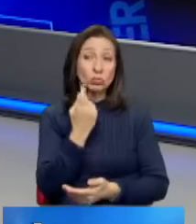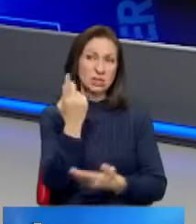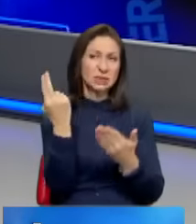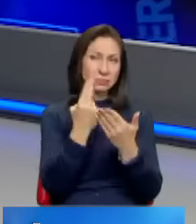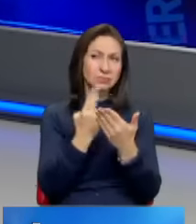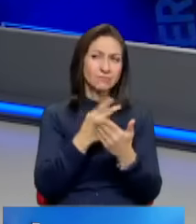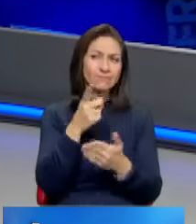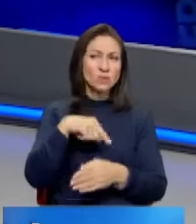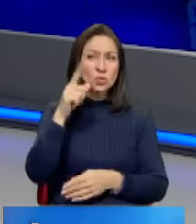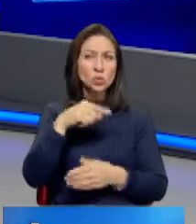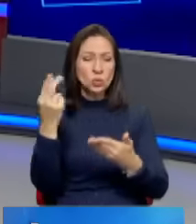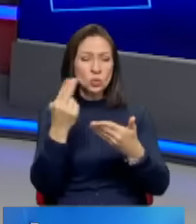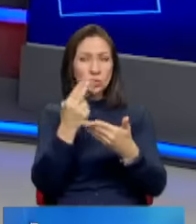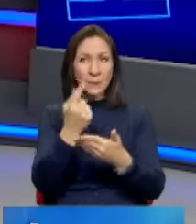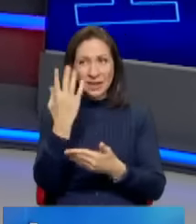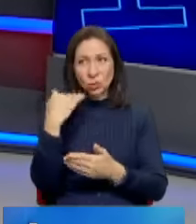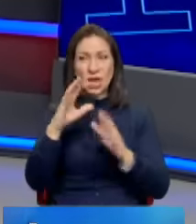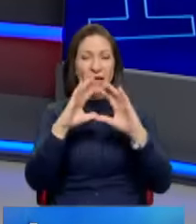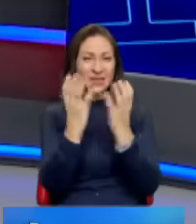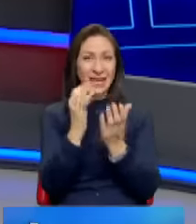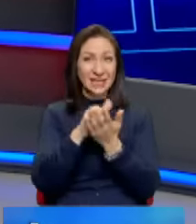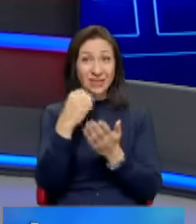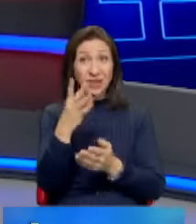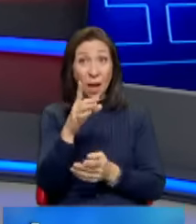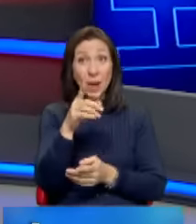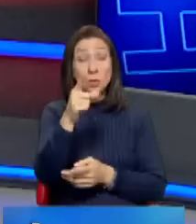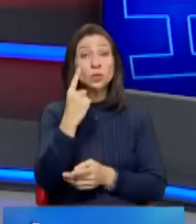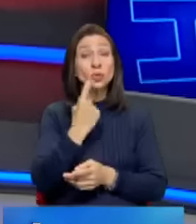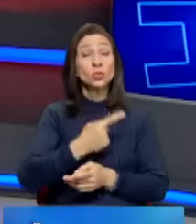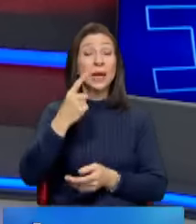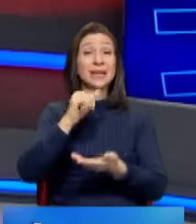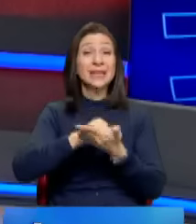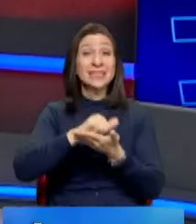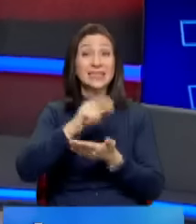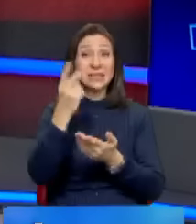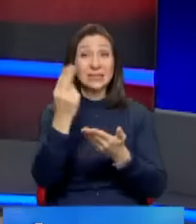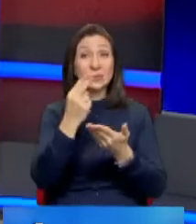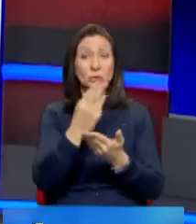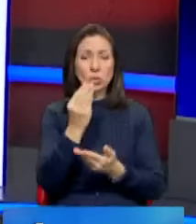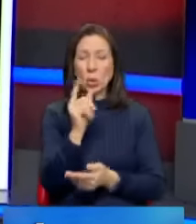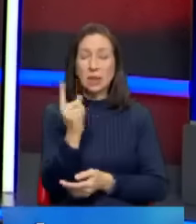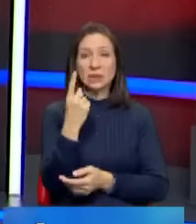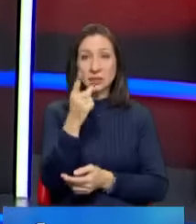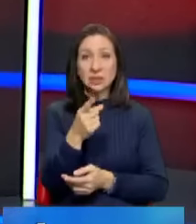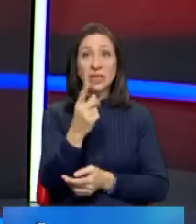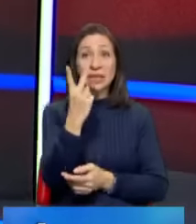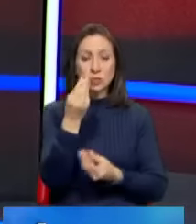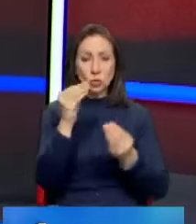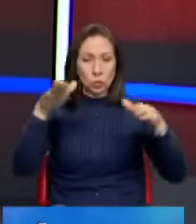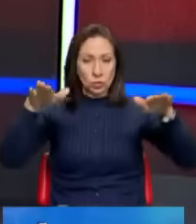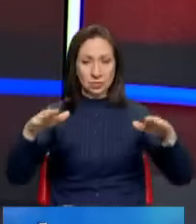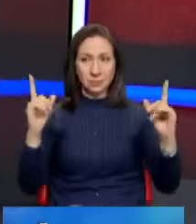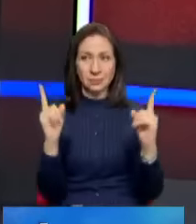çizgi aslında. Günün karikatürünü az önce Evrensel Gazetesi'nden verdik ama Cumhuriyet Gazetesi'nin de çizgileri bugün çok çarpıcı. İki çocuk